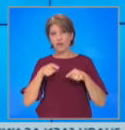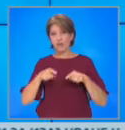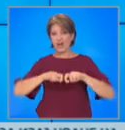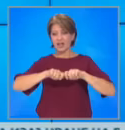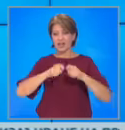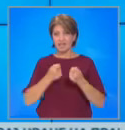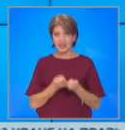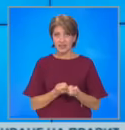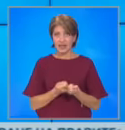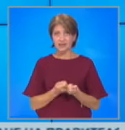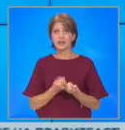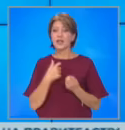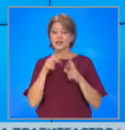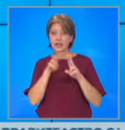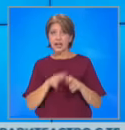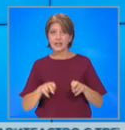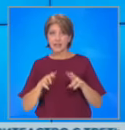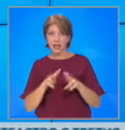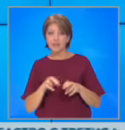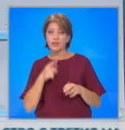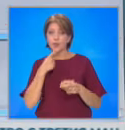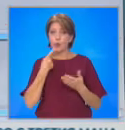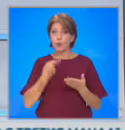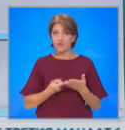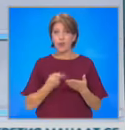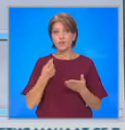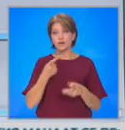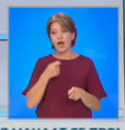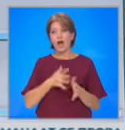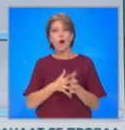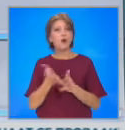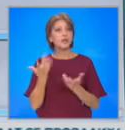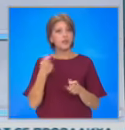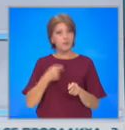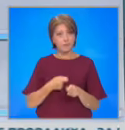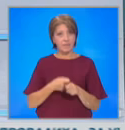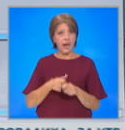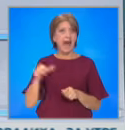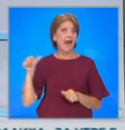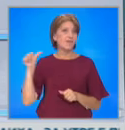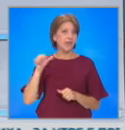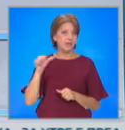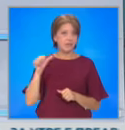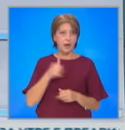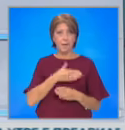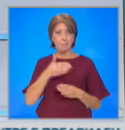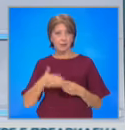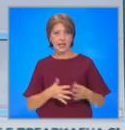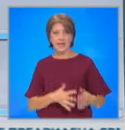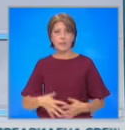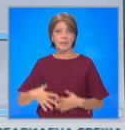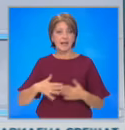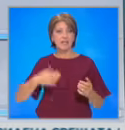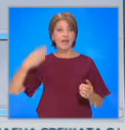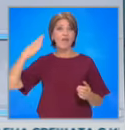да разследва и подведе под отговорност извършителите. И сега към Афганистан. Последният американски военен, който